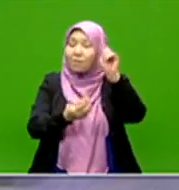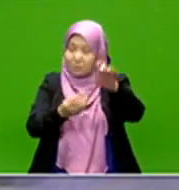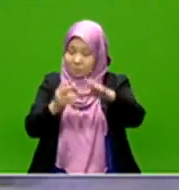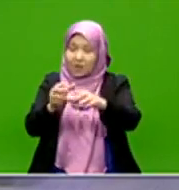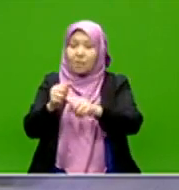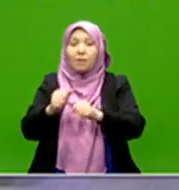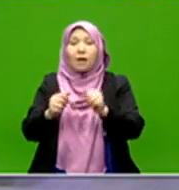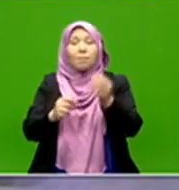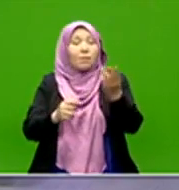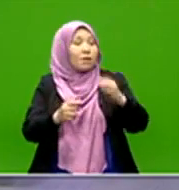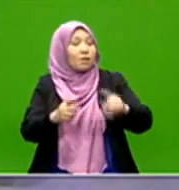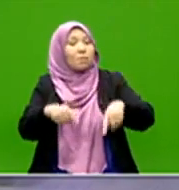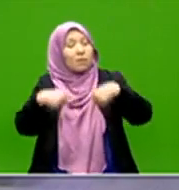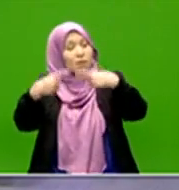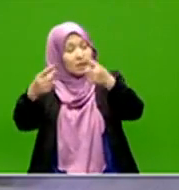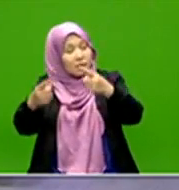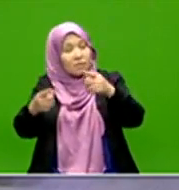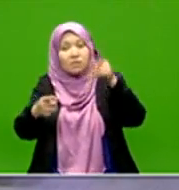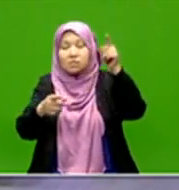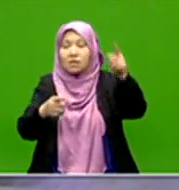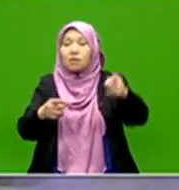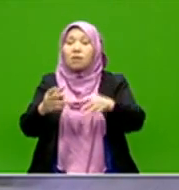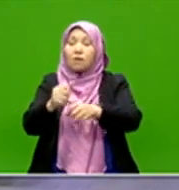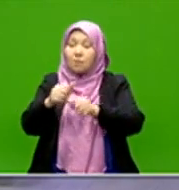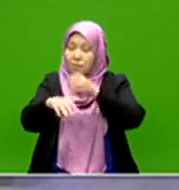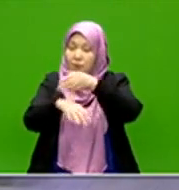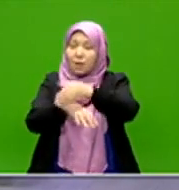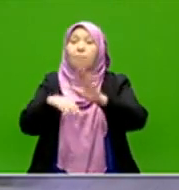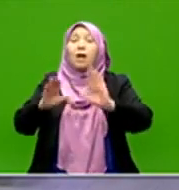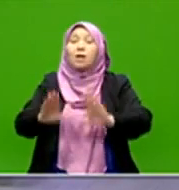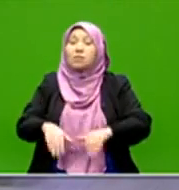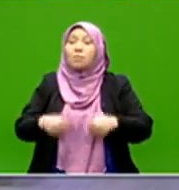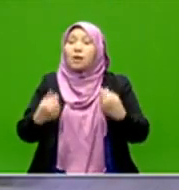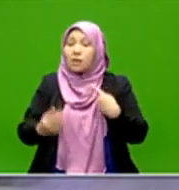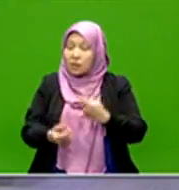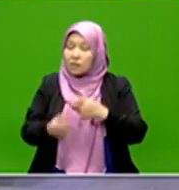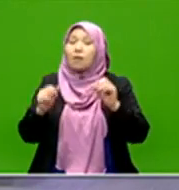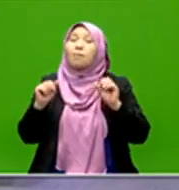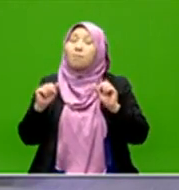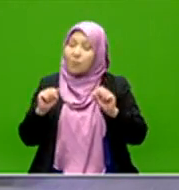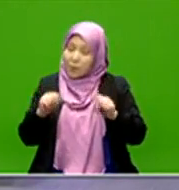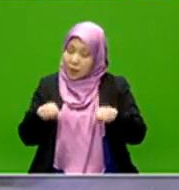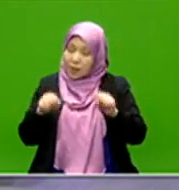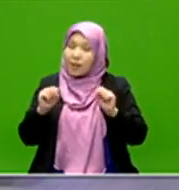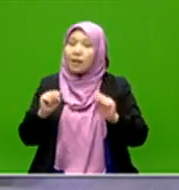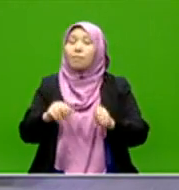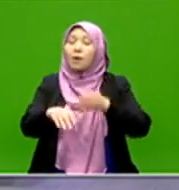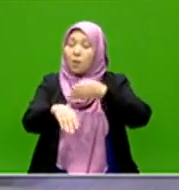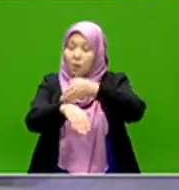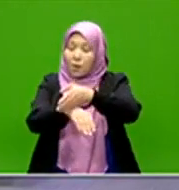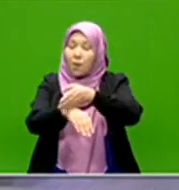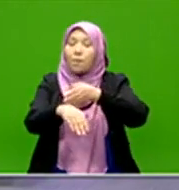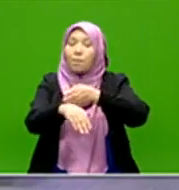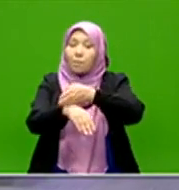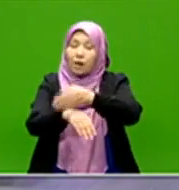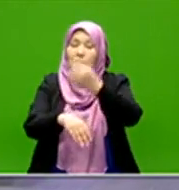mereka di sana berkorban, Allah, kita dekat sini macam mana masih lagi boleh berkorban untuk